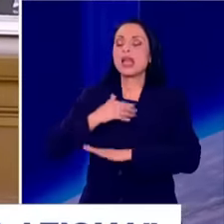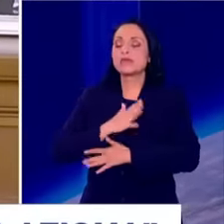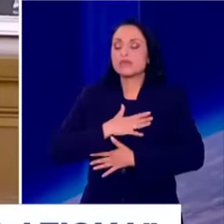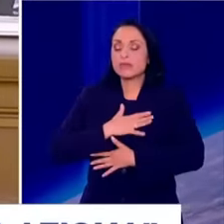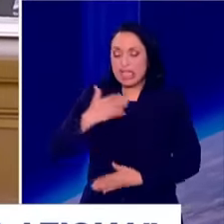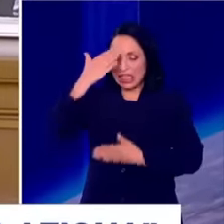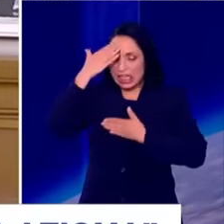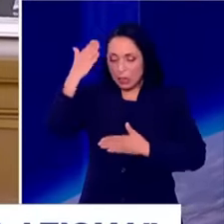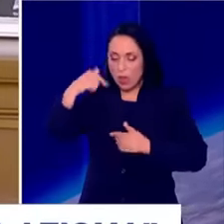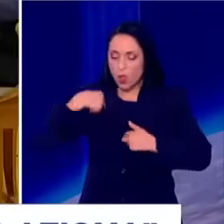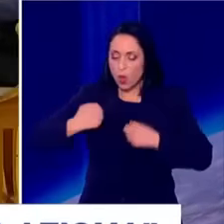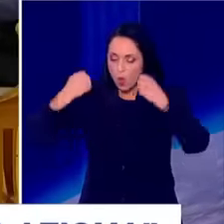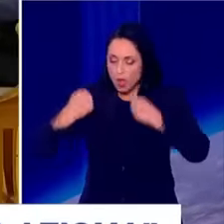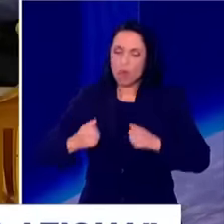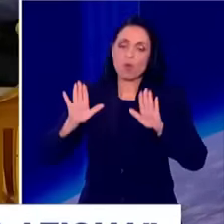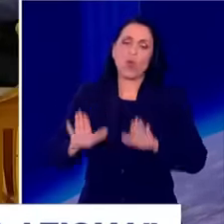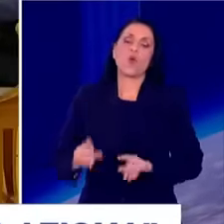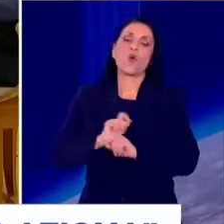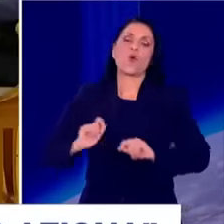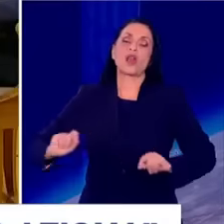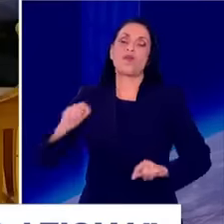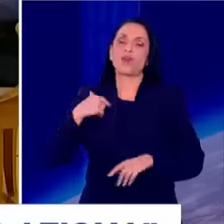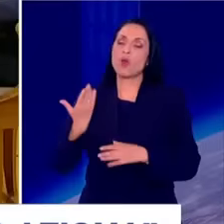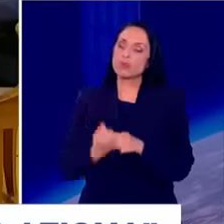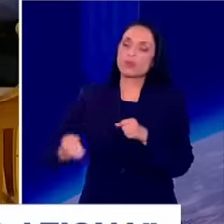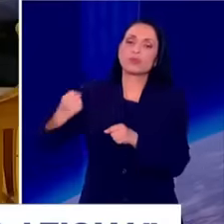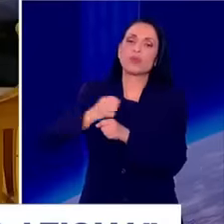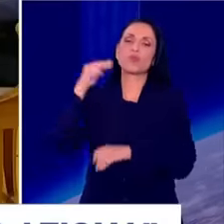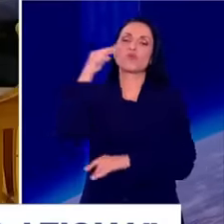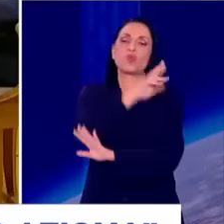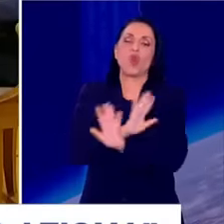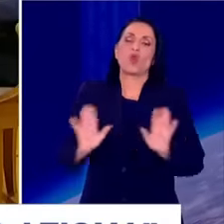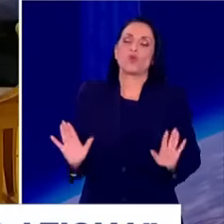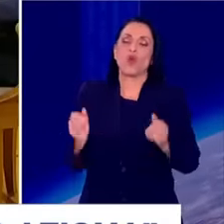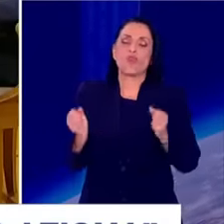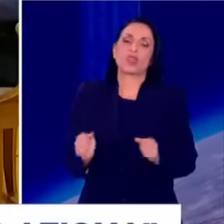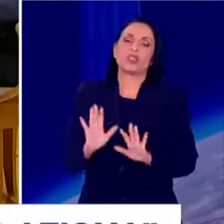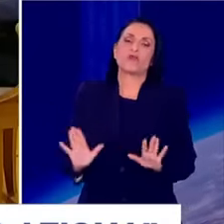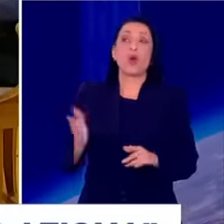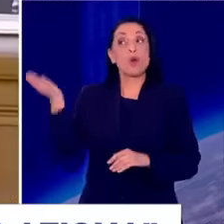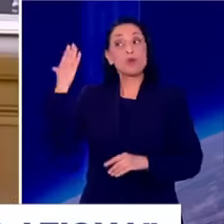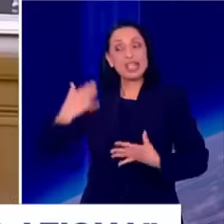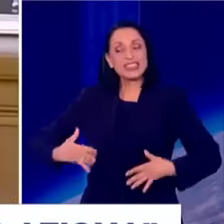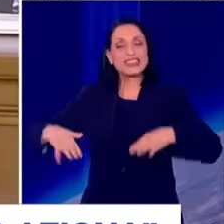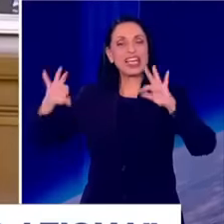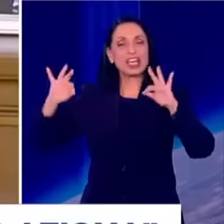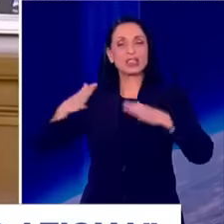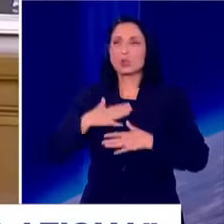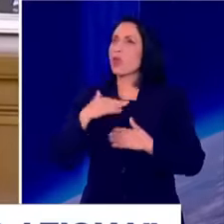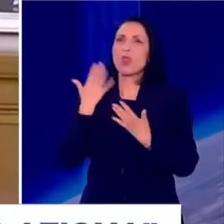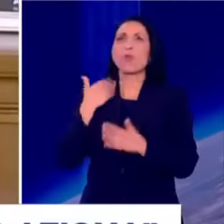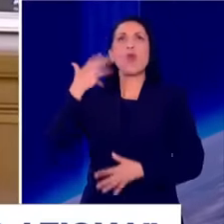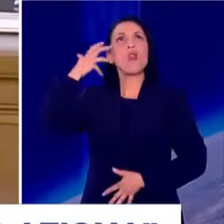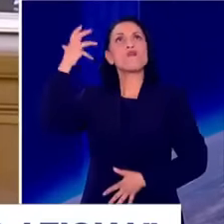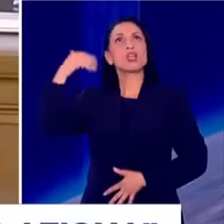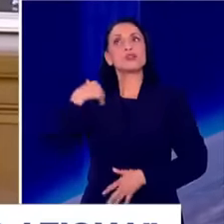να βρίσκομαι σε αυτό το γραφείο εκλεγμένος πρωθυπουργός. Πρέπει να σας πω ότι όταν ξεκίνησα την καριέρα μου δεν μπορούσα κατά ανάγκη να